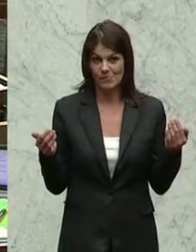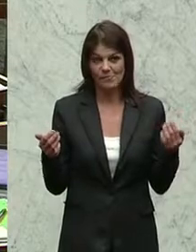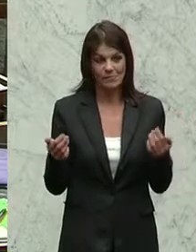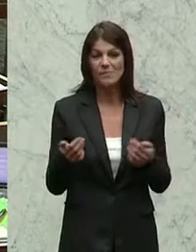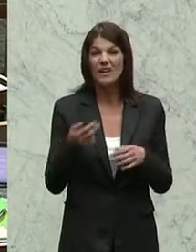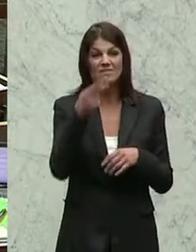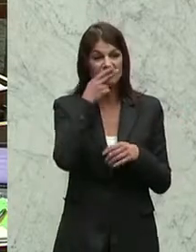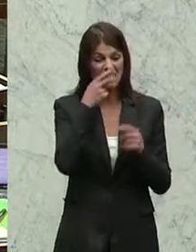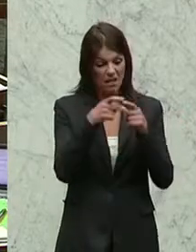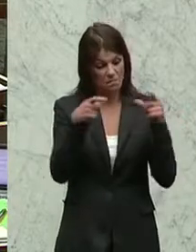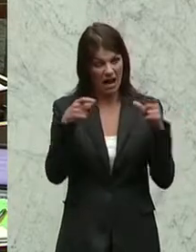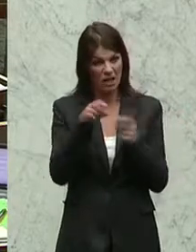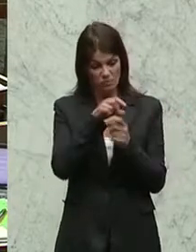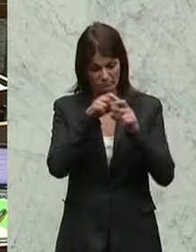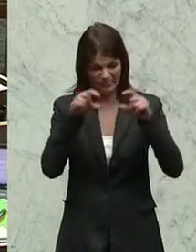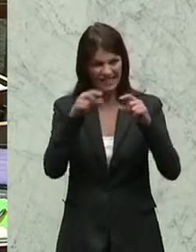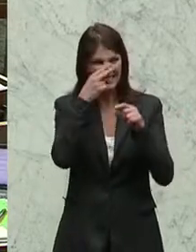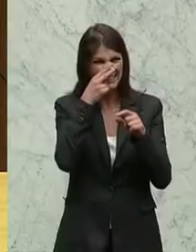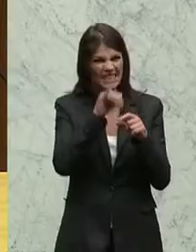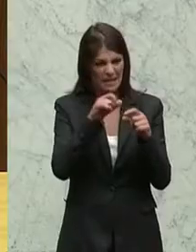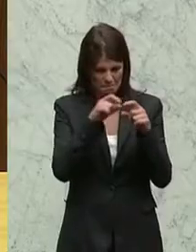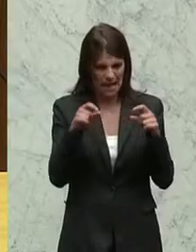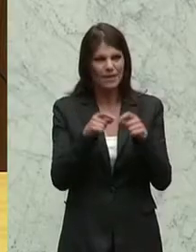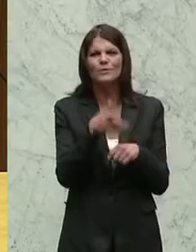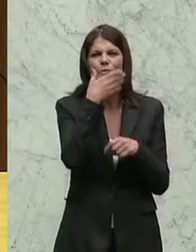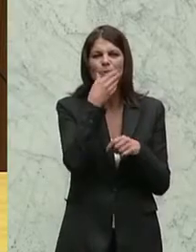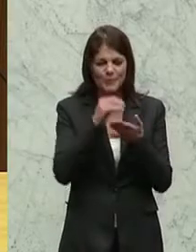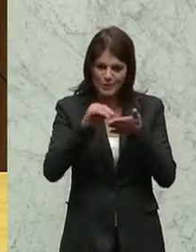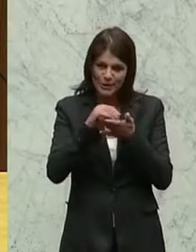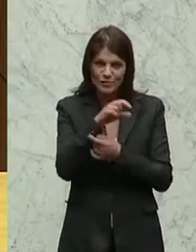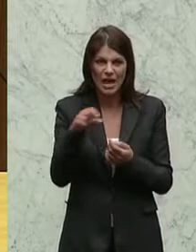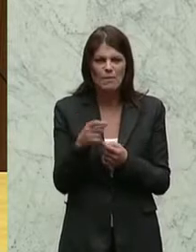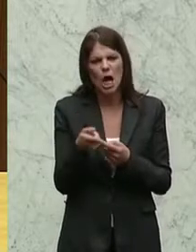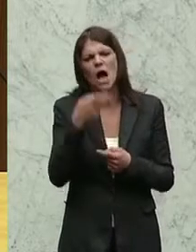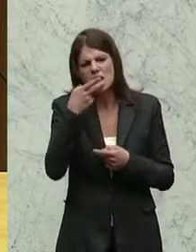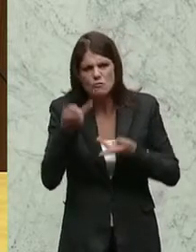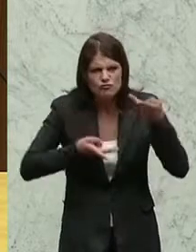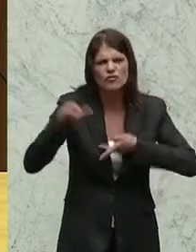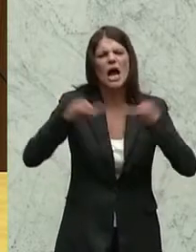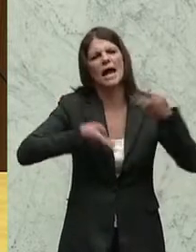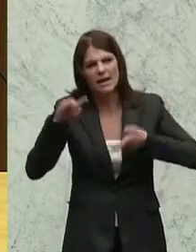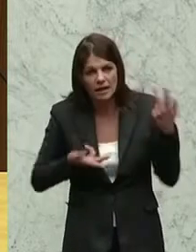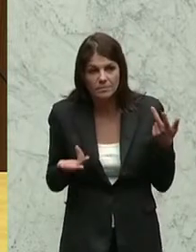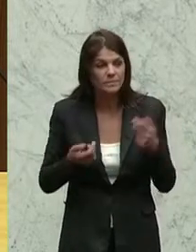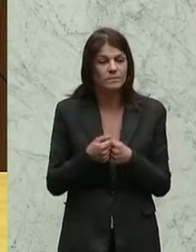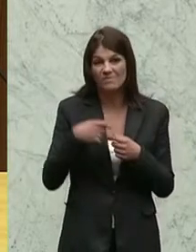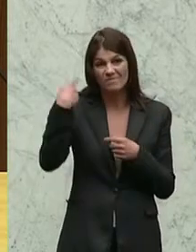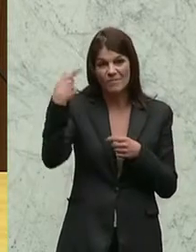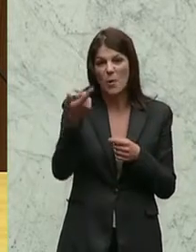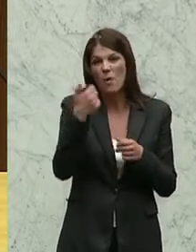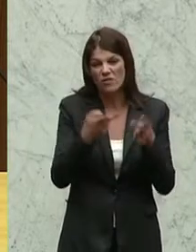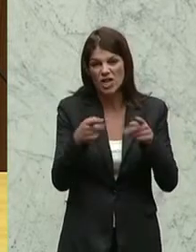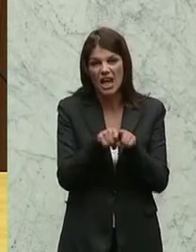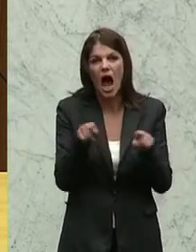Auf den Zigarettenpackungen findet man jetzt immer diese wunderbaren Sprüche, wie schädlich doch das Rauchen ist, demnächst vermutlich auch auf